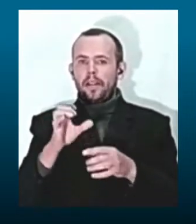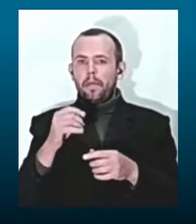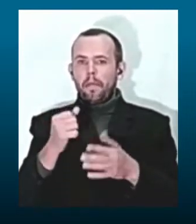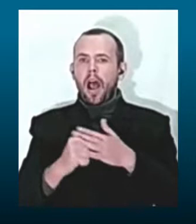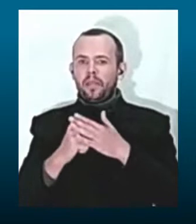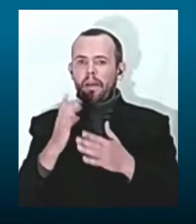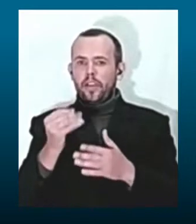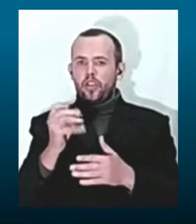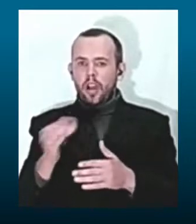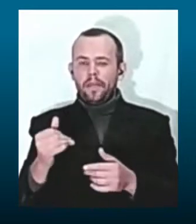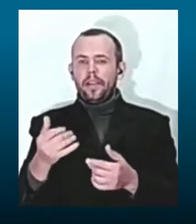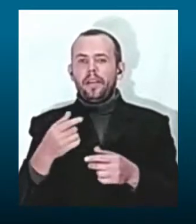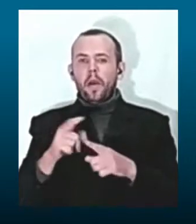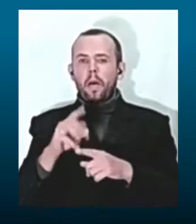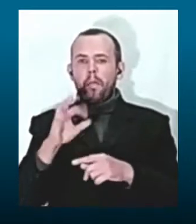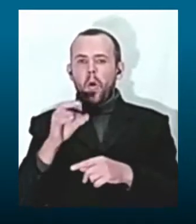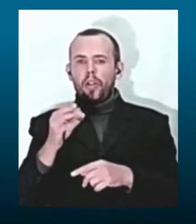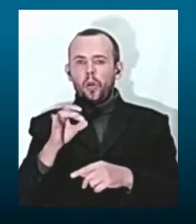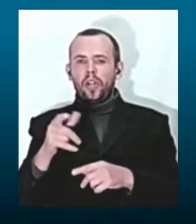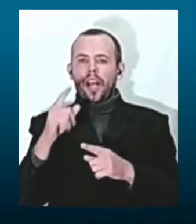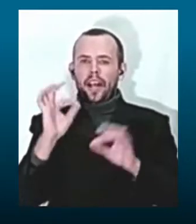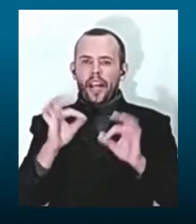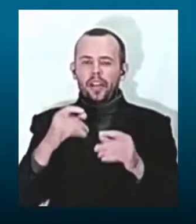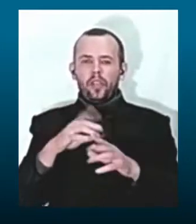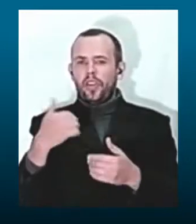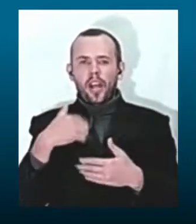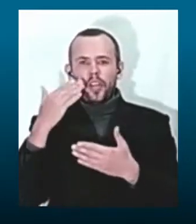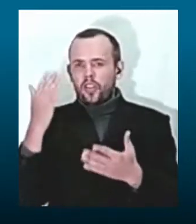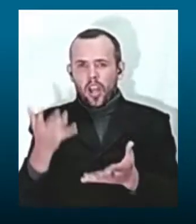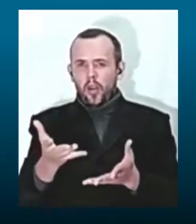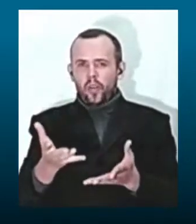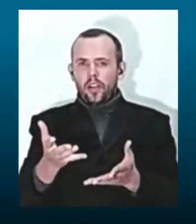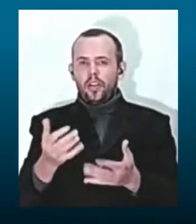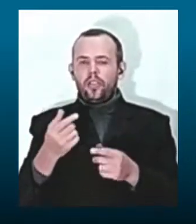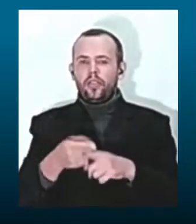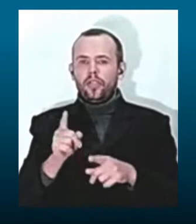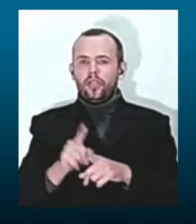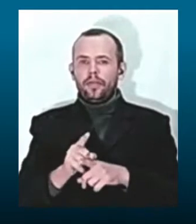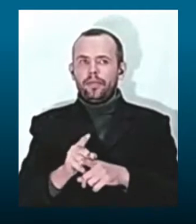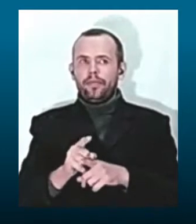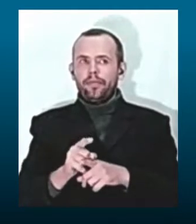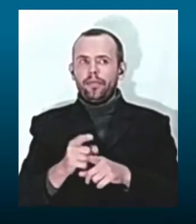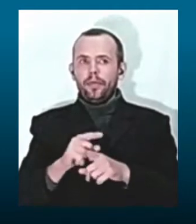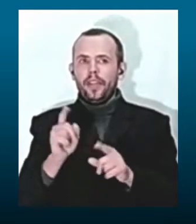Моніторинги, рейтинги і так далі. Я не знаю, звісно, вони, люди всі професіонали, великі.